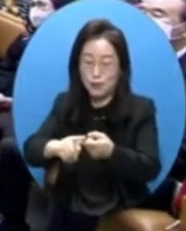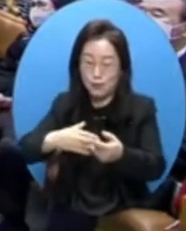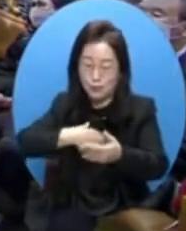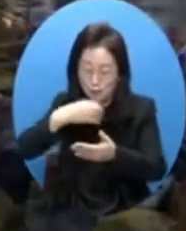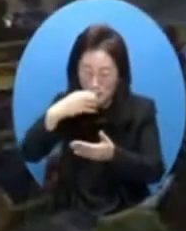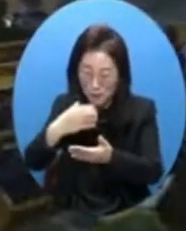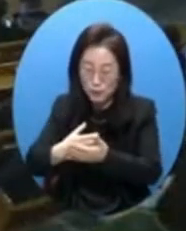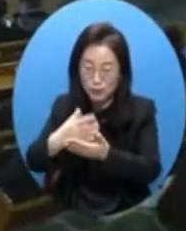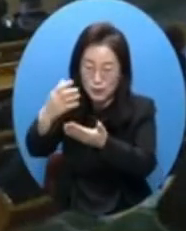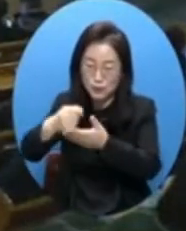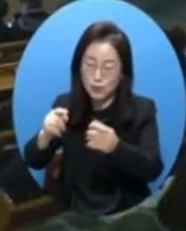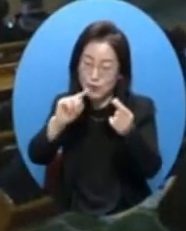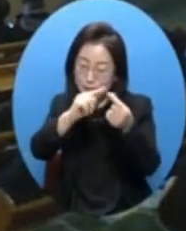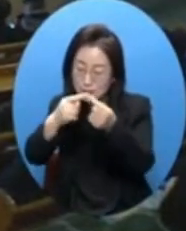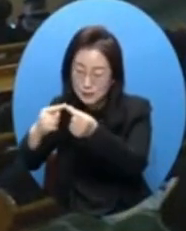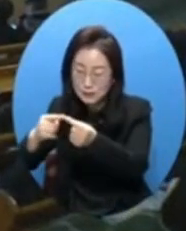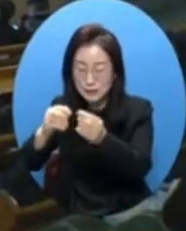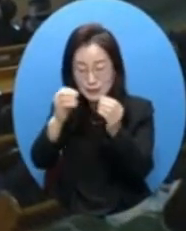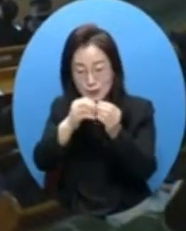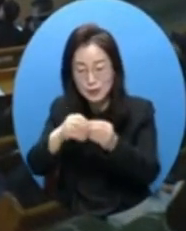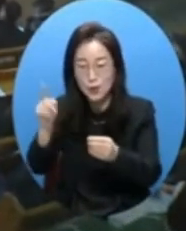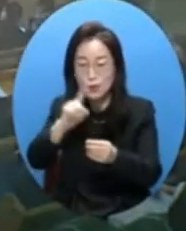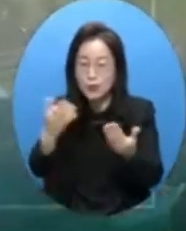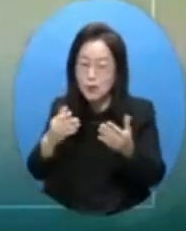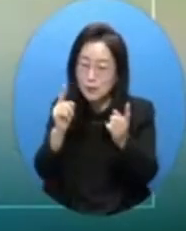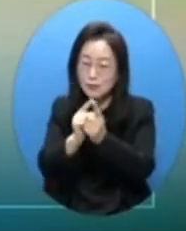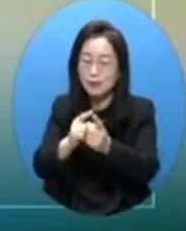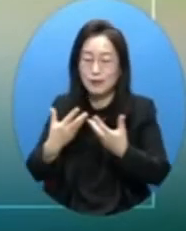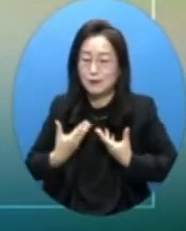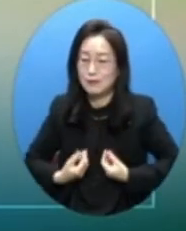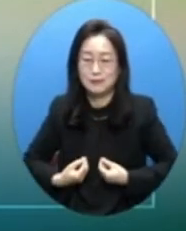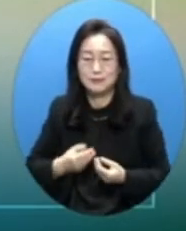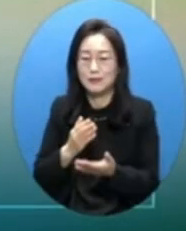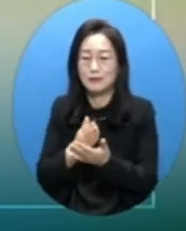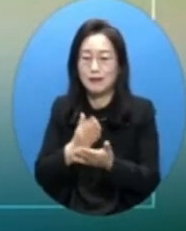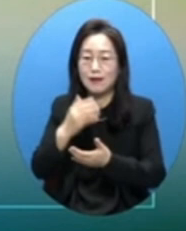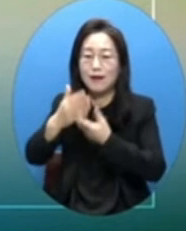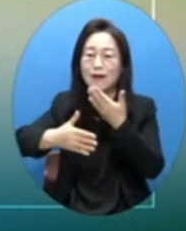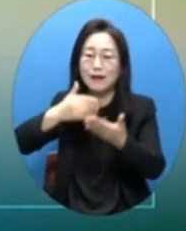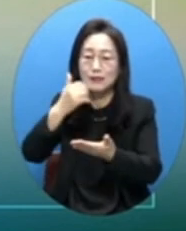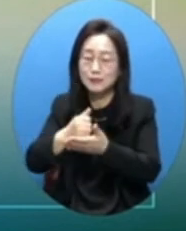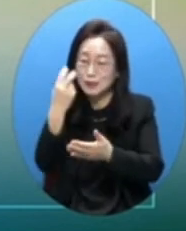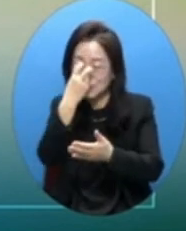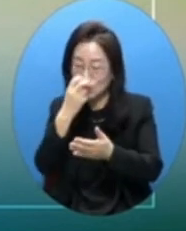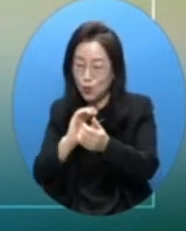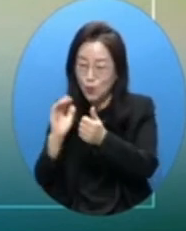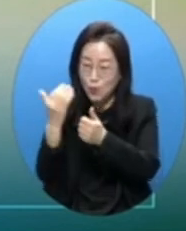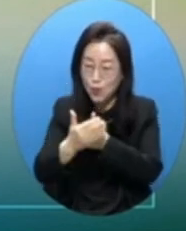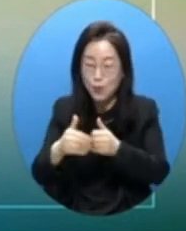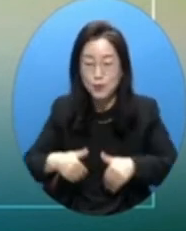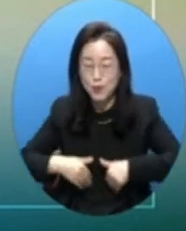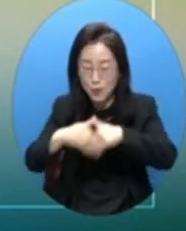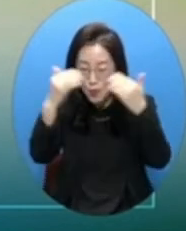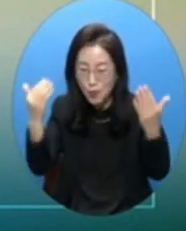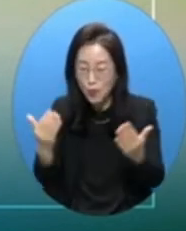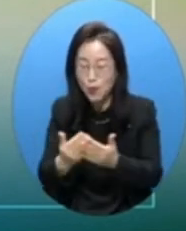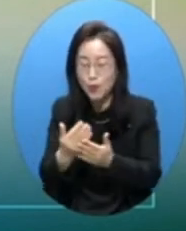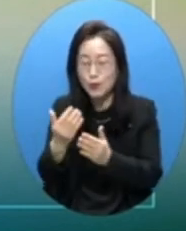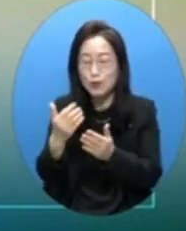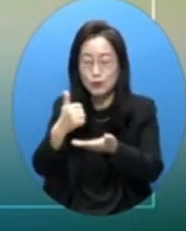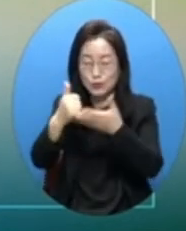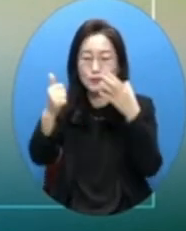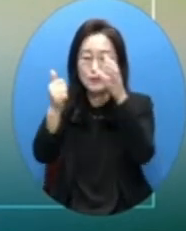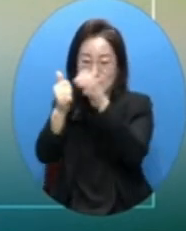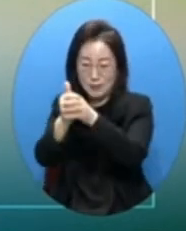갖고 시를 써내려갑니다. 어떤 일이 닥쳐도 낭만 말아라. 하나님이 돌보시니 필요한 모든 것 그가 마련하시며 하나님 또한